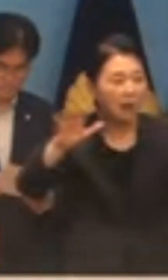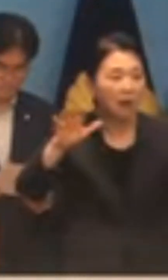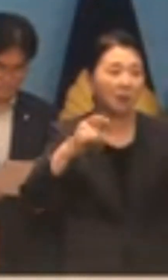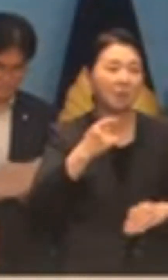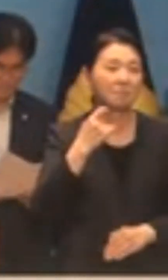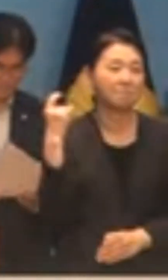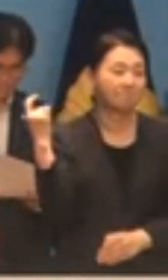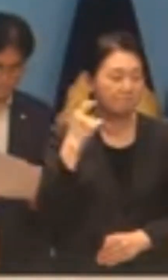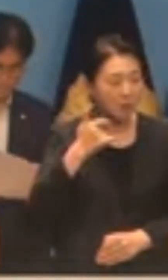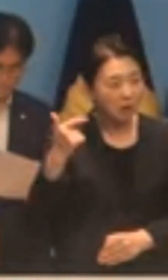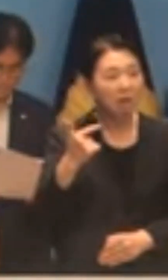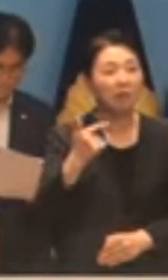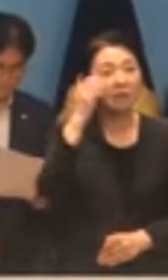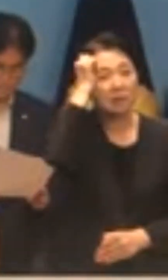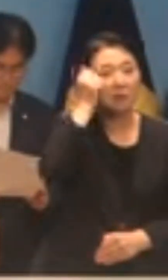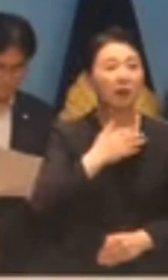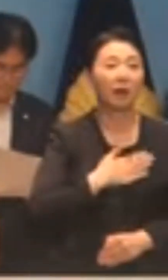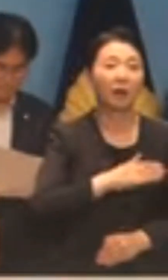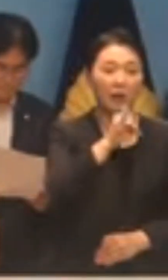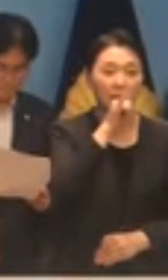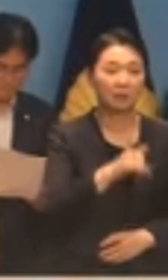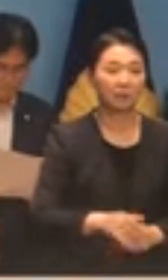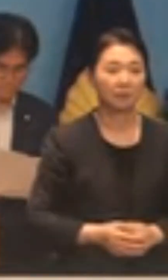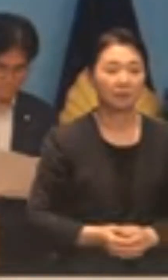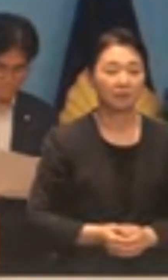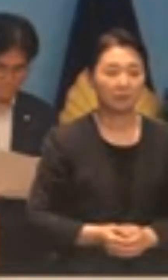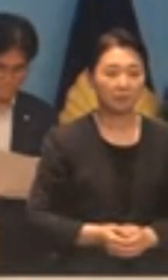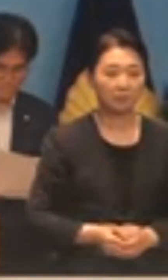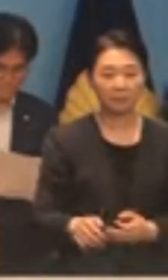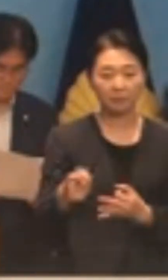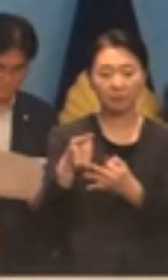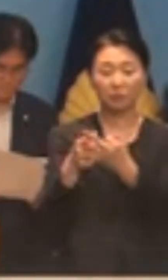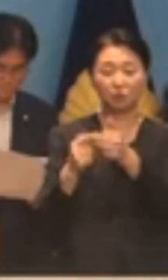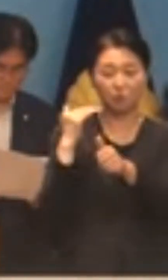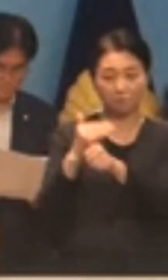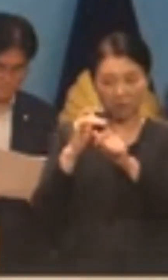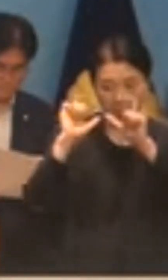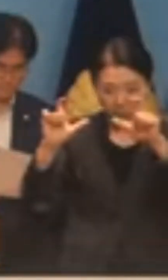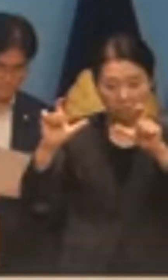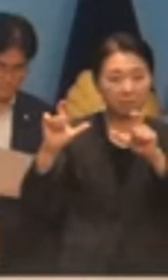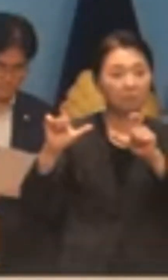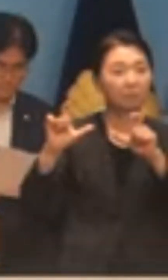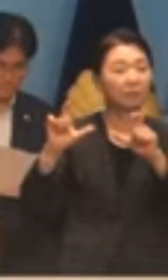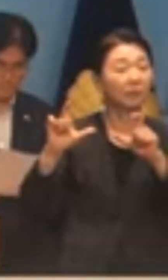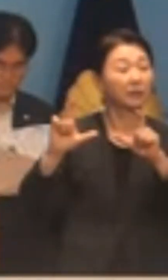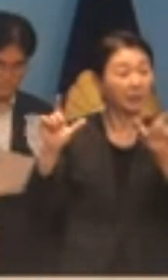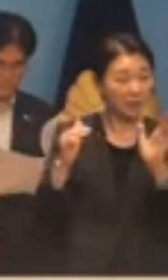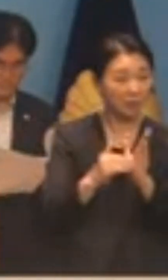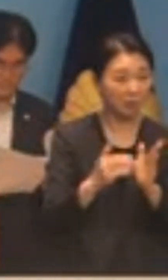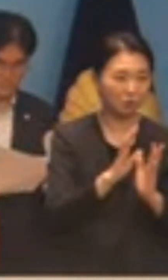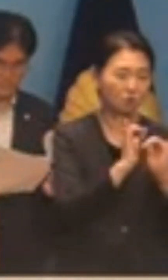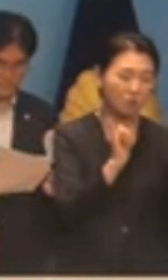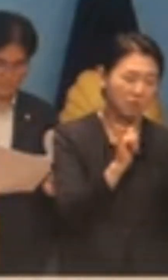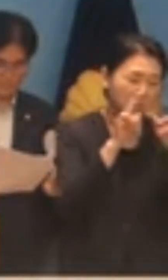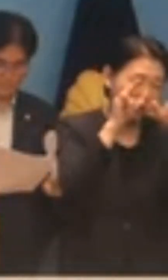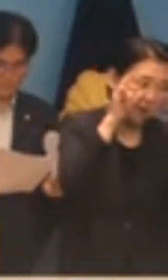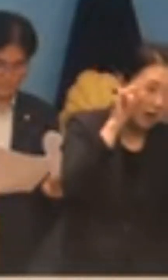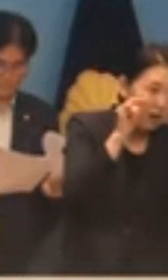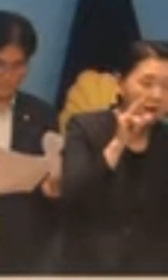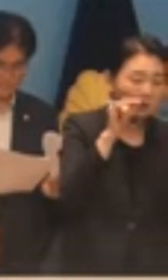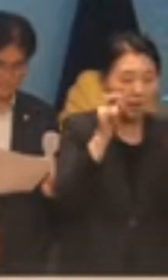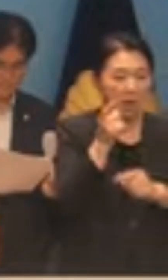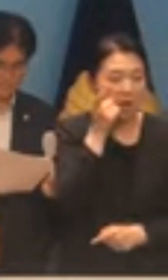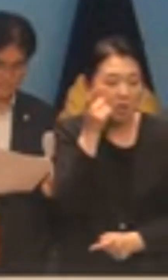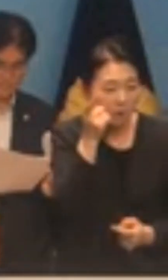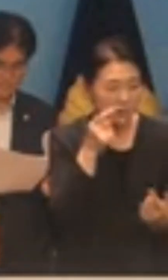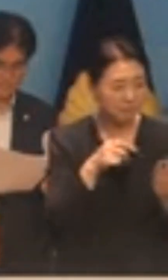함성이 기억합니다. 그리고 윤석열이 파면되는 날까지 국민들은 밤잠을 설치며